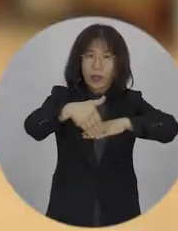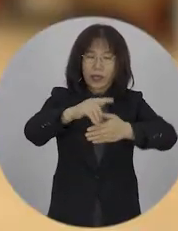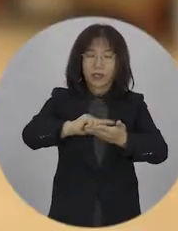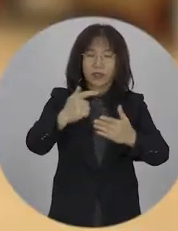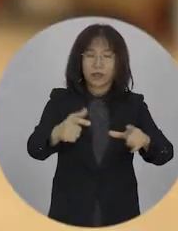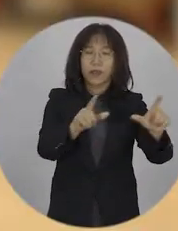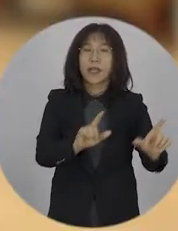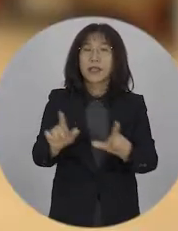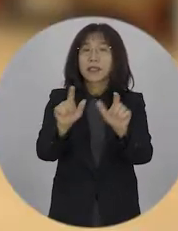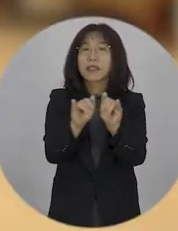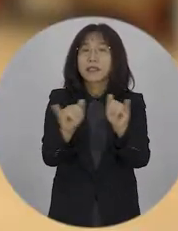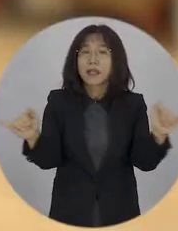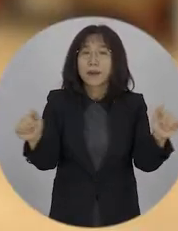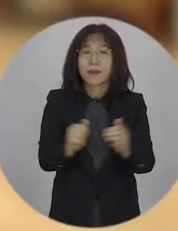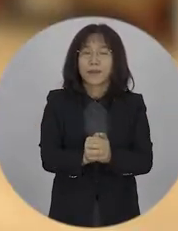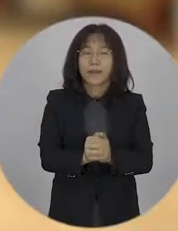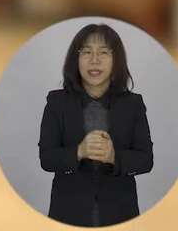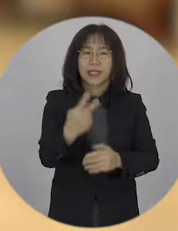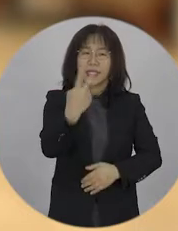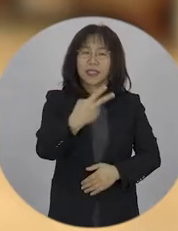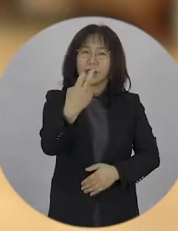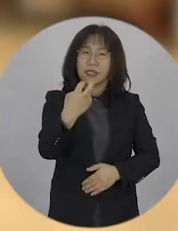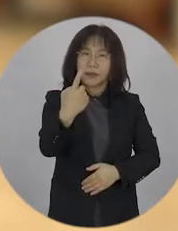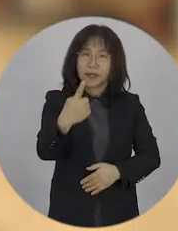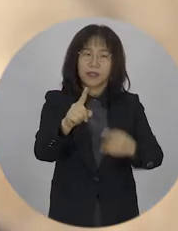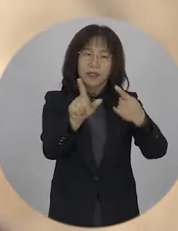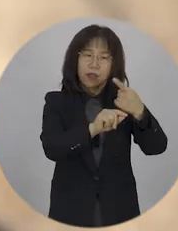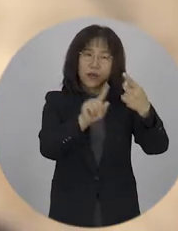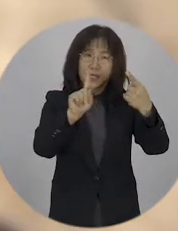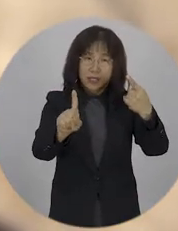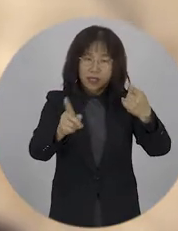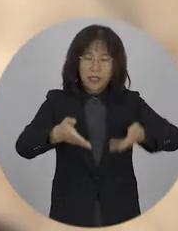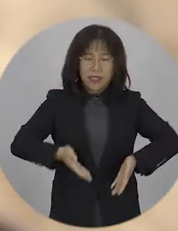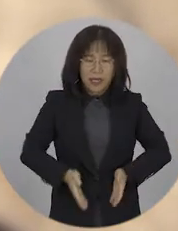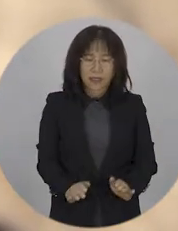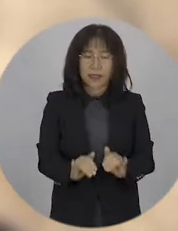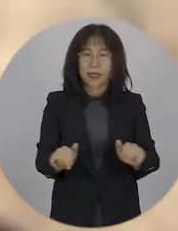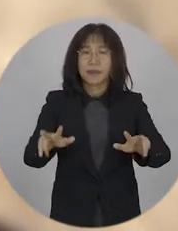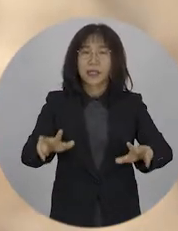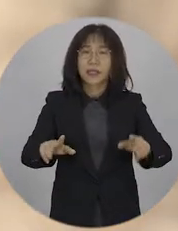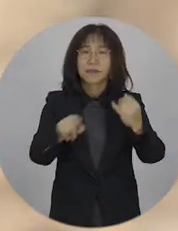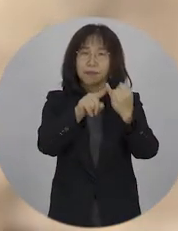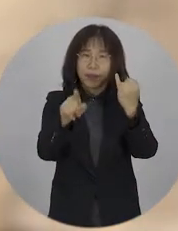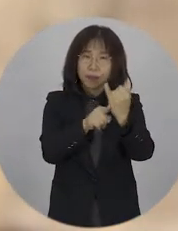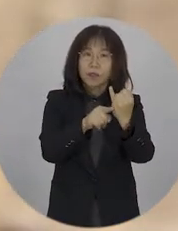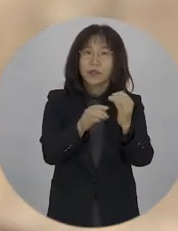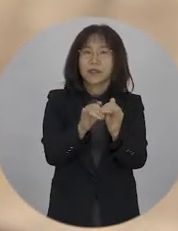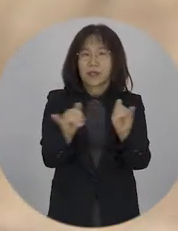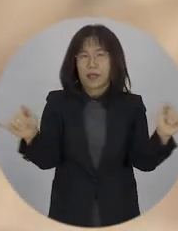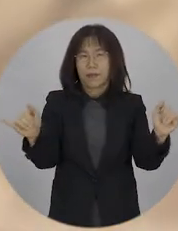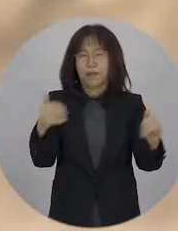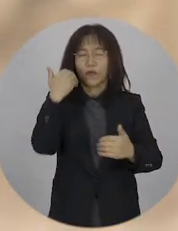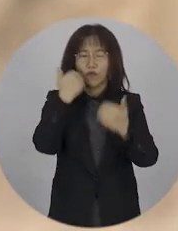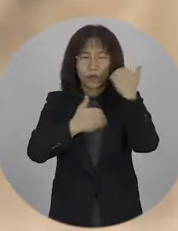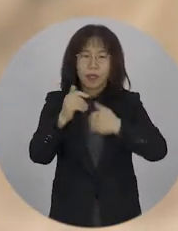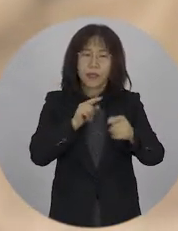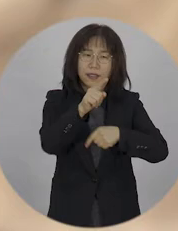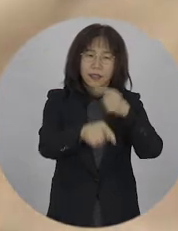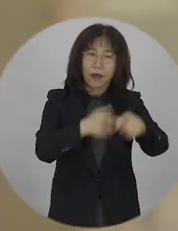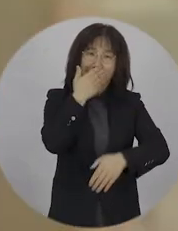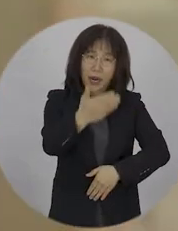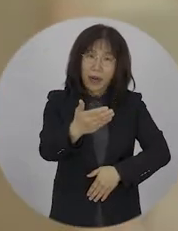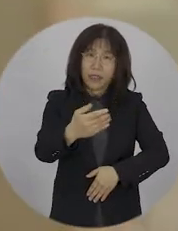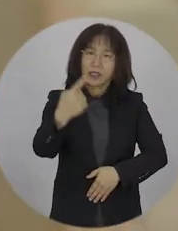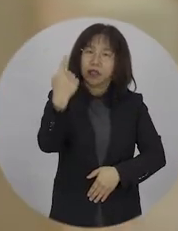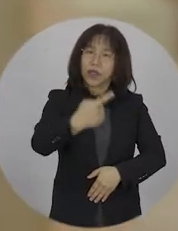강서구에 주소를 둔 2021년 1월 1일 이후 출산한 산모 또는 현재 임신 중인 임산부면 누구나 신청